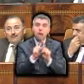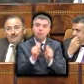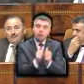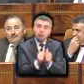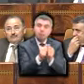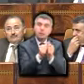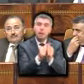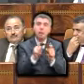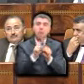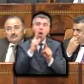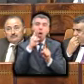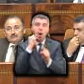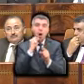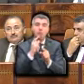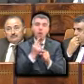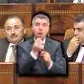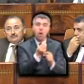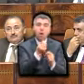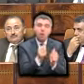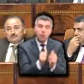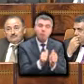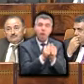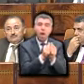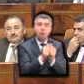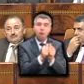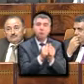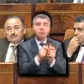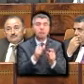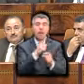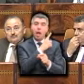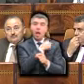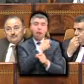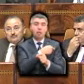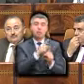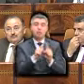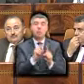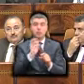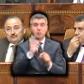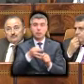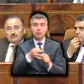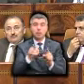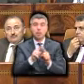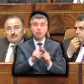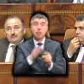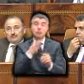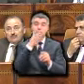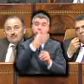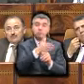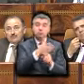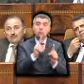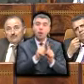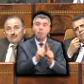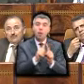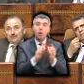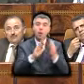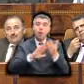والاقتصادية والاجتماعية. أيضا خصنا نفتحوا مراكز كثيرة، راه المراكز اللي كاينه الان لان ضروري خصهم يدوزوا على المراكز باش يتم يعني الاندماج